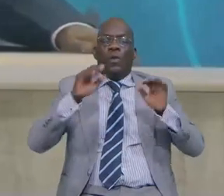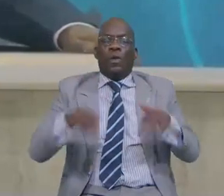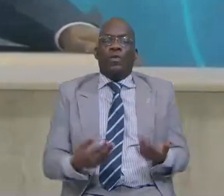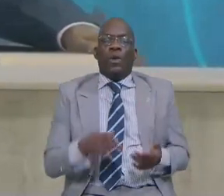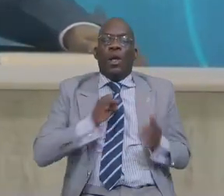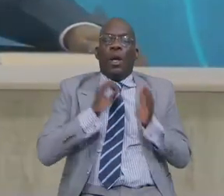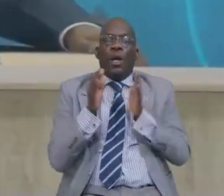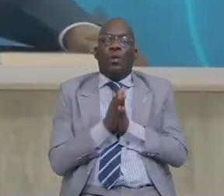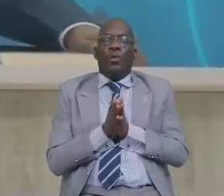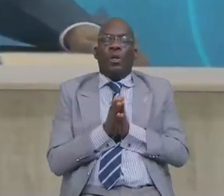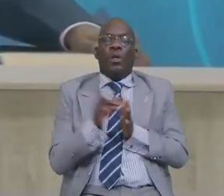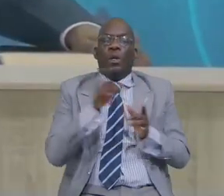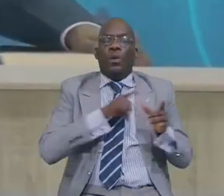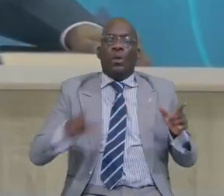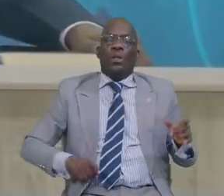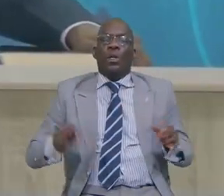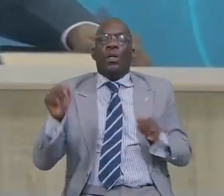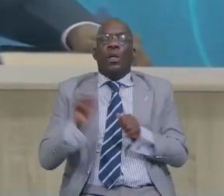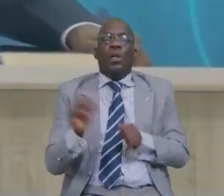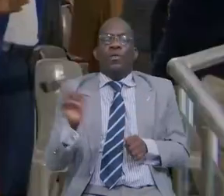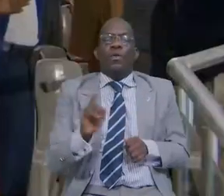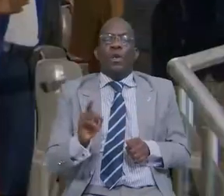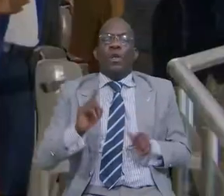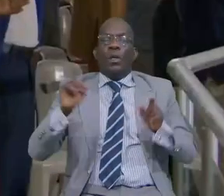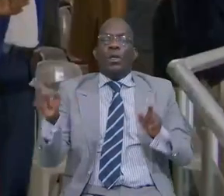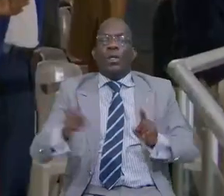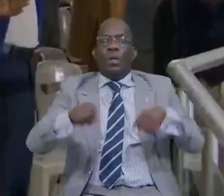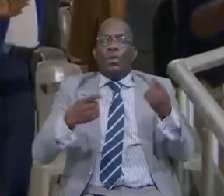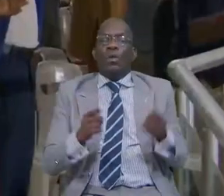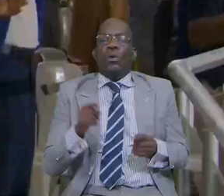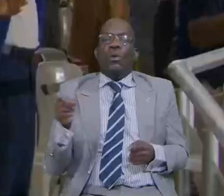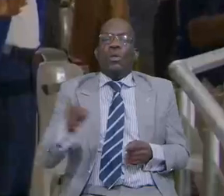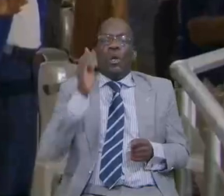Seigneur, partout ils vont, ils réussissent pour toi,